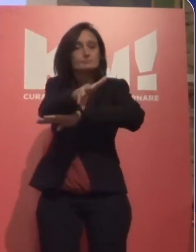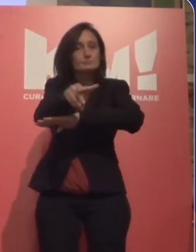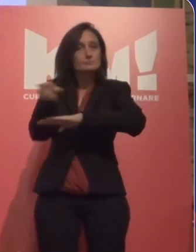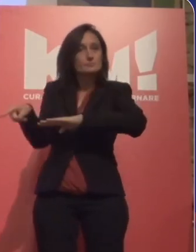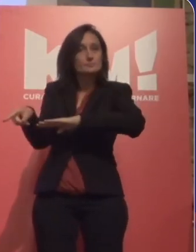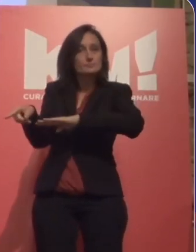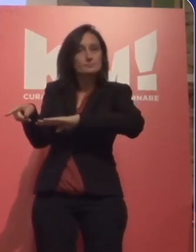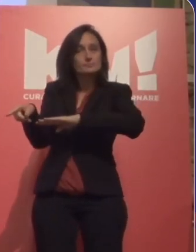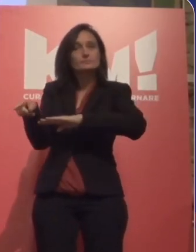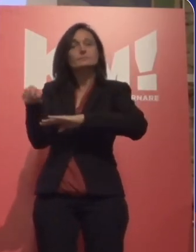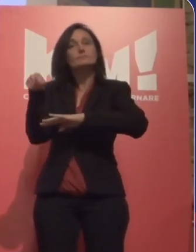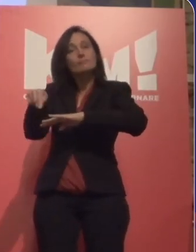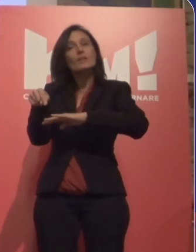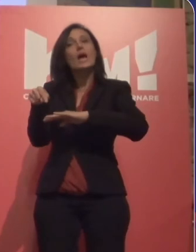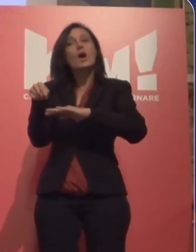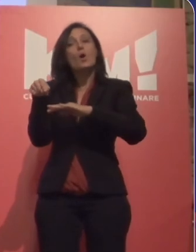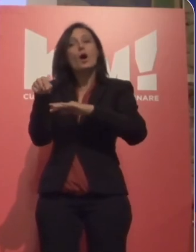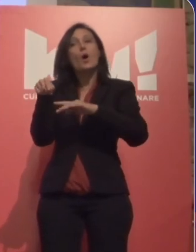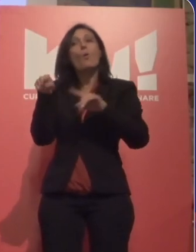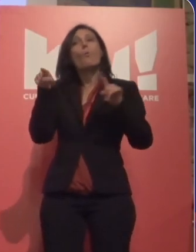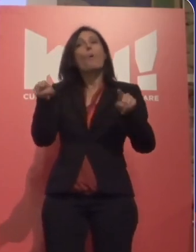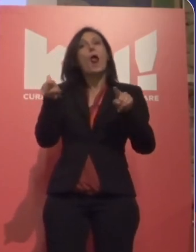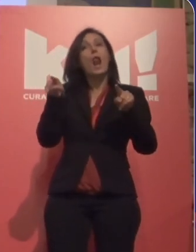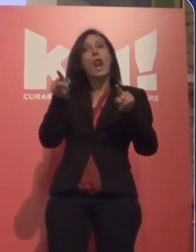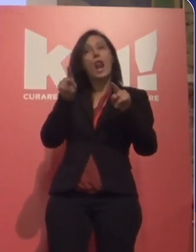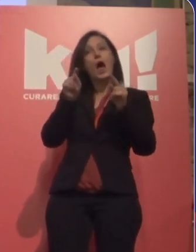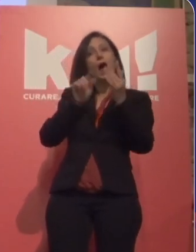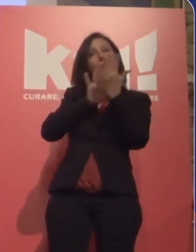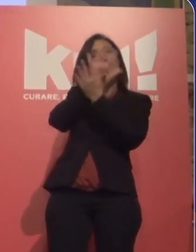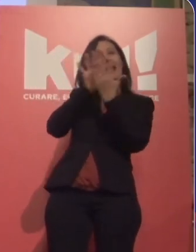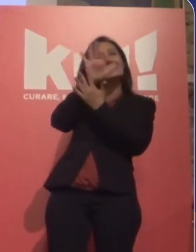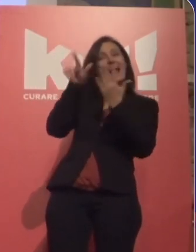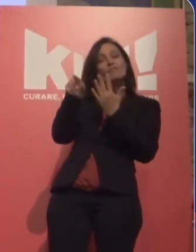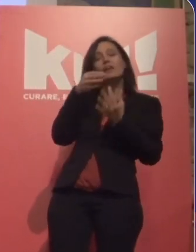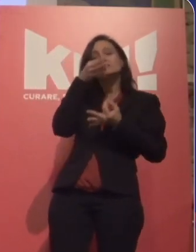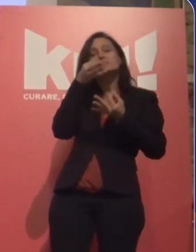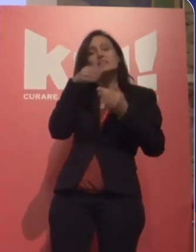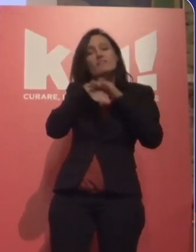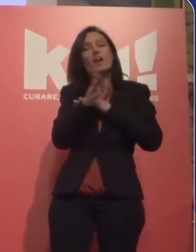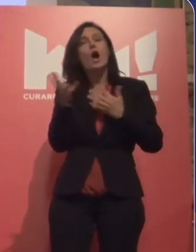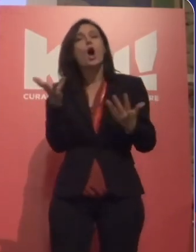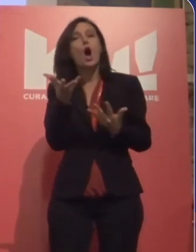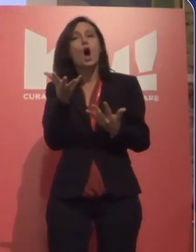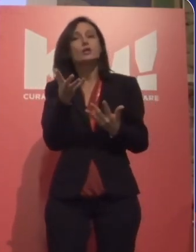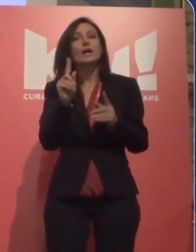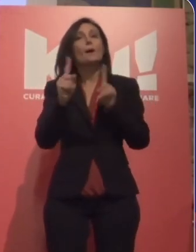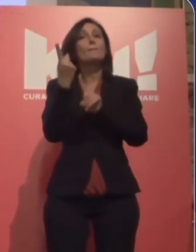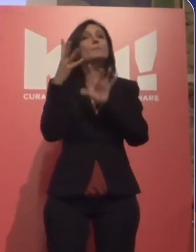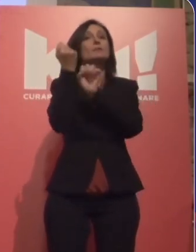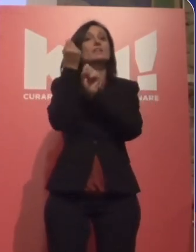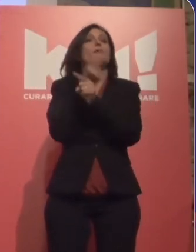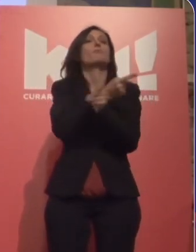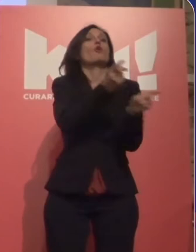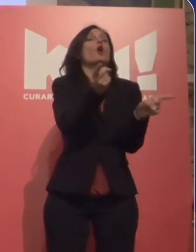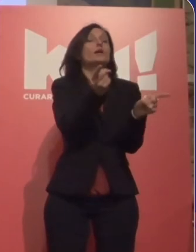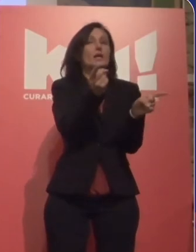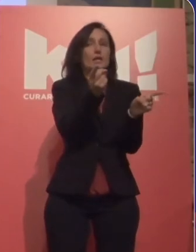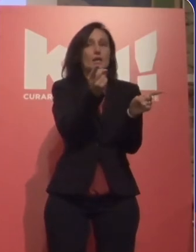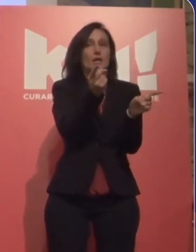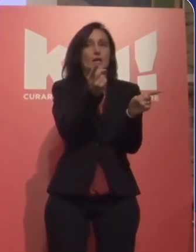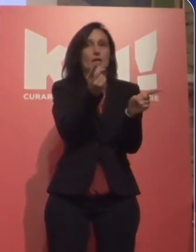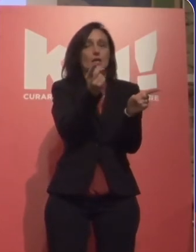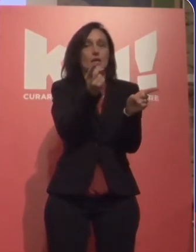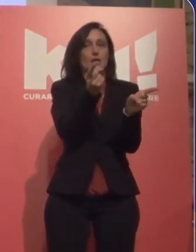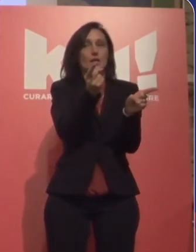salviamo voi e ciò nasce io credo non solo da